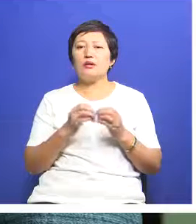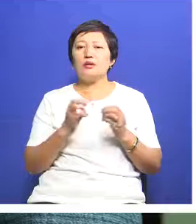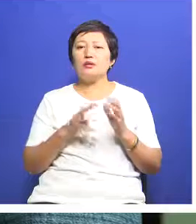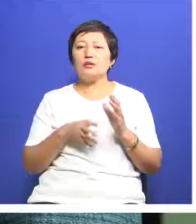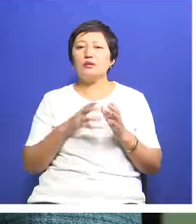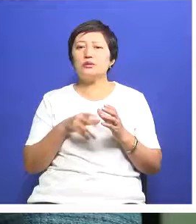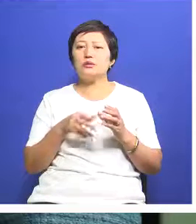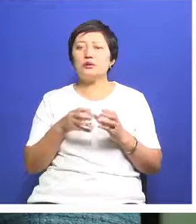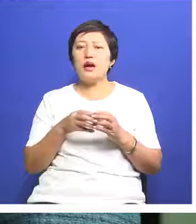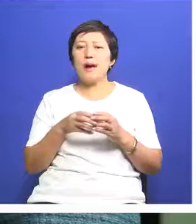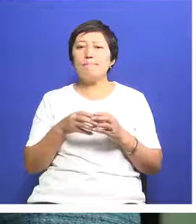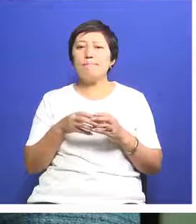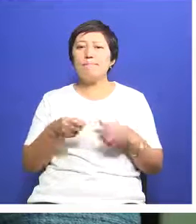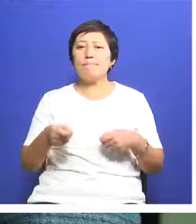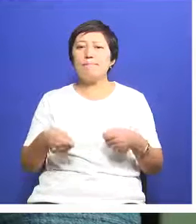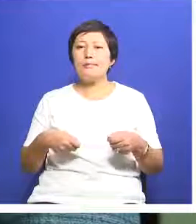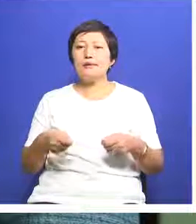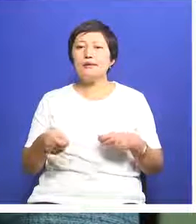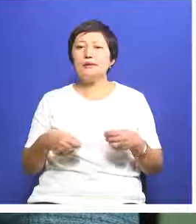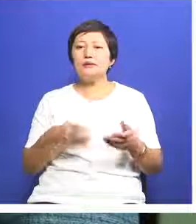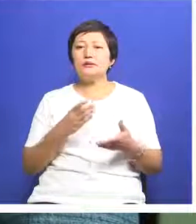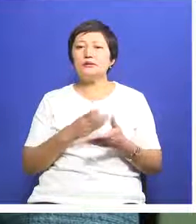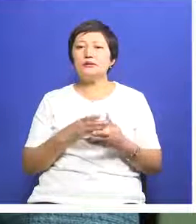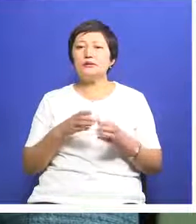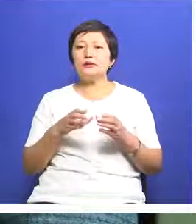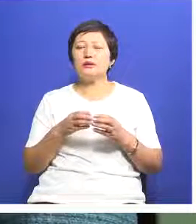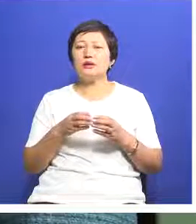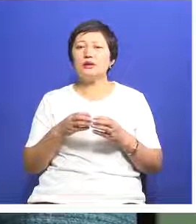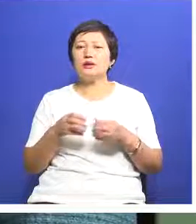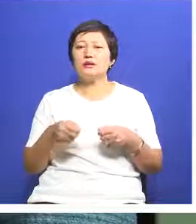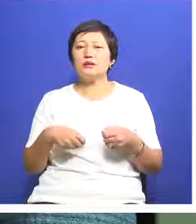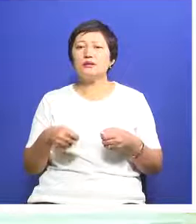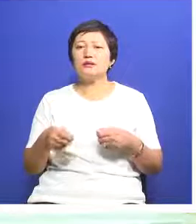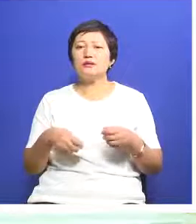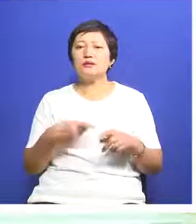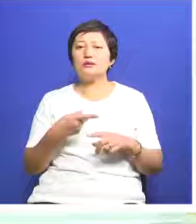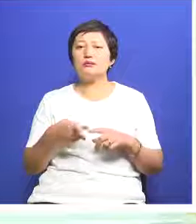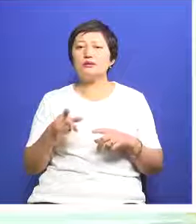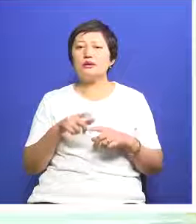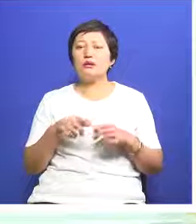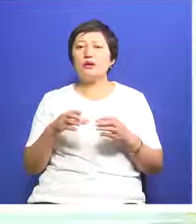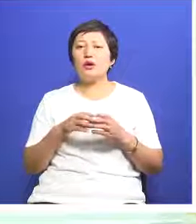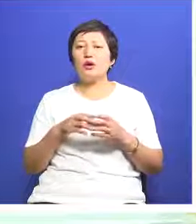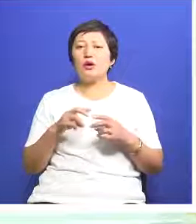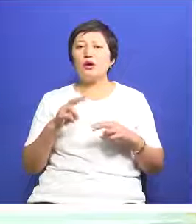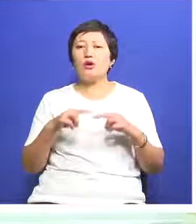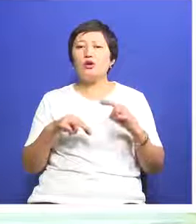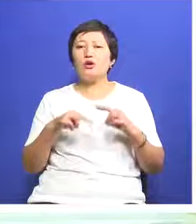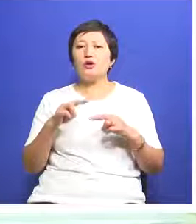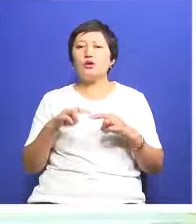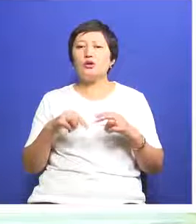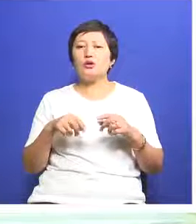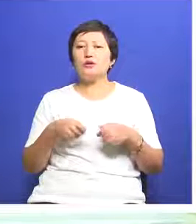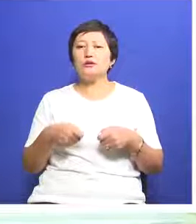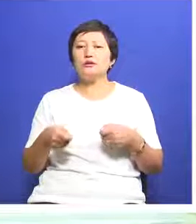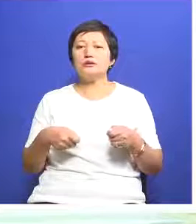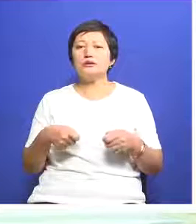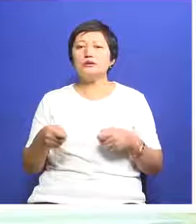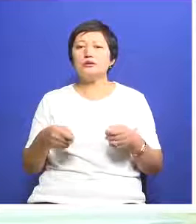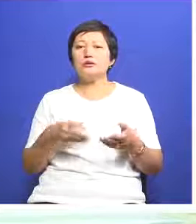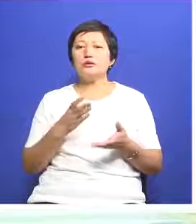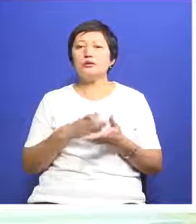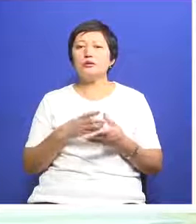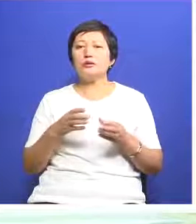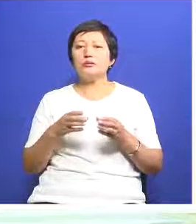14-дей жаңағы магазин дүңгіршіктері бар, саудамен және де құрылыс магазин сауда орындары